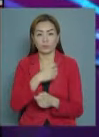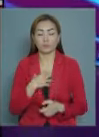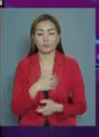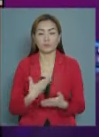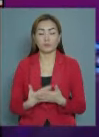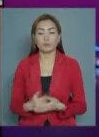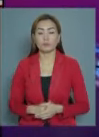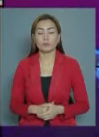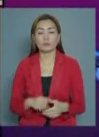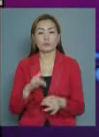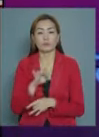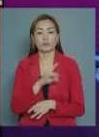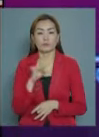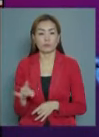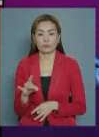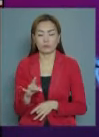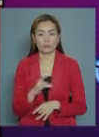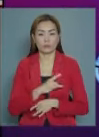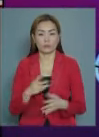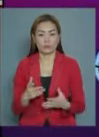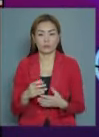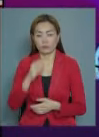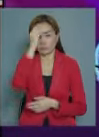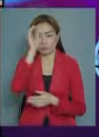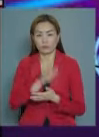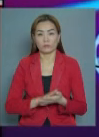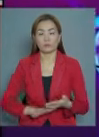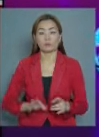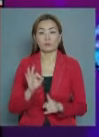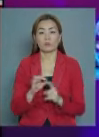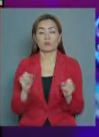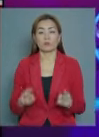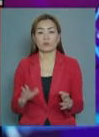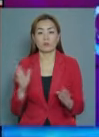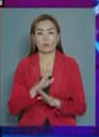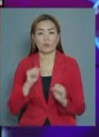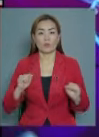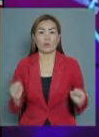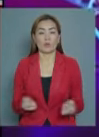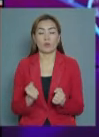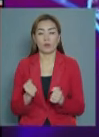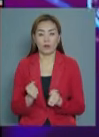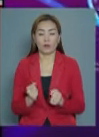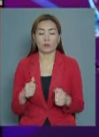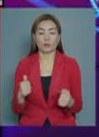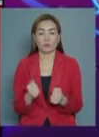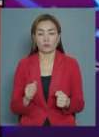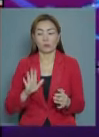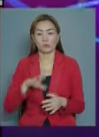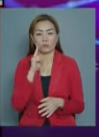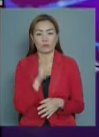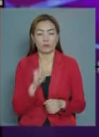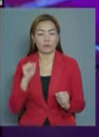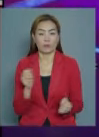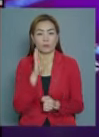маңызды нәрсе, христиан діні бойынша аталмыш күні күнәдан тазарамын деген мақсатта ауа райының суығына қарамастан, аязды далада